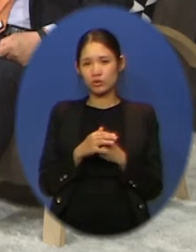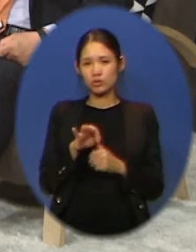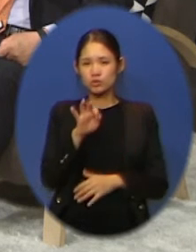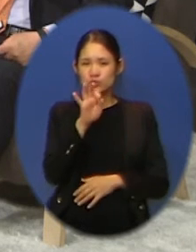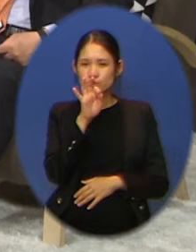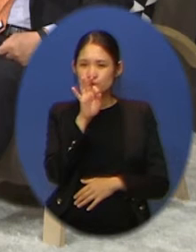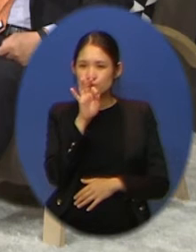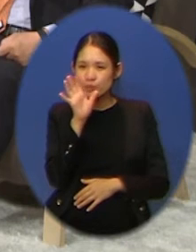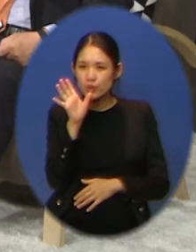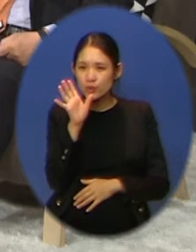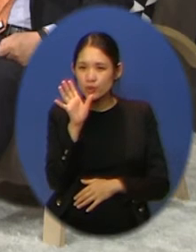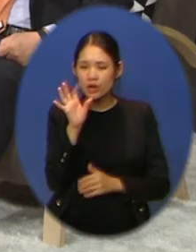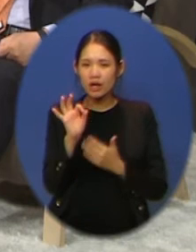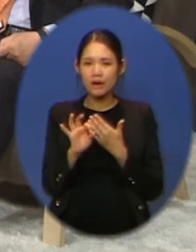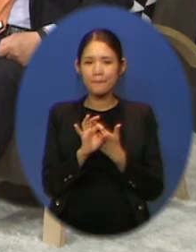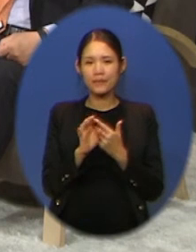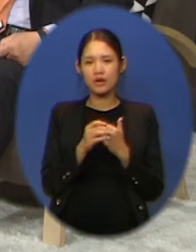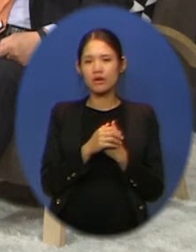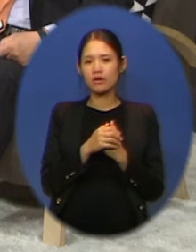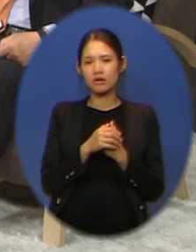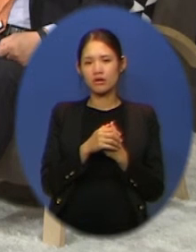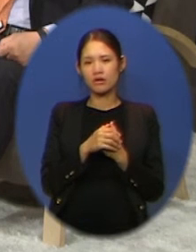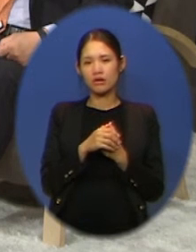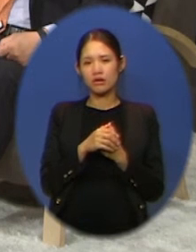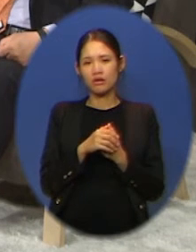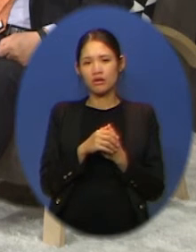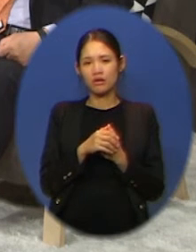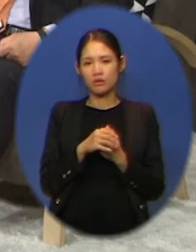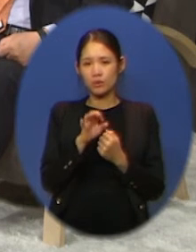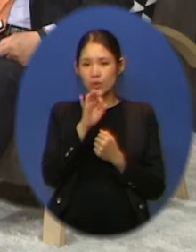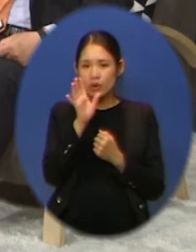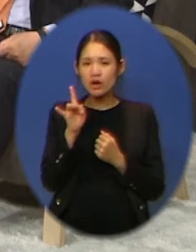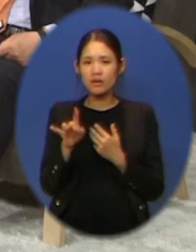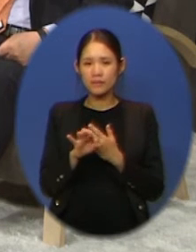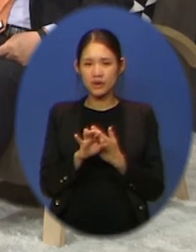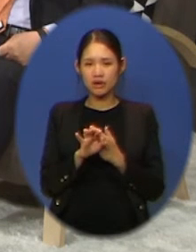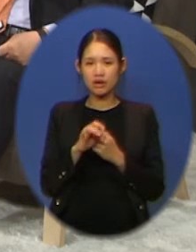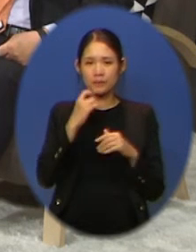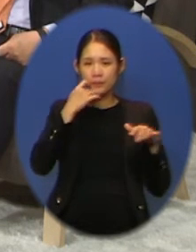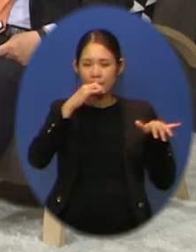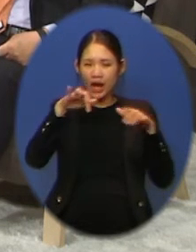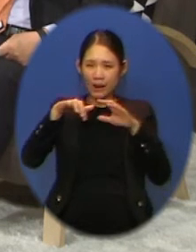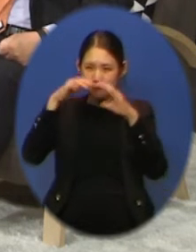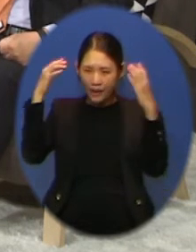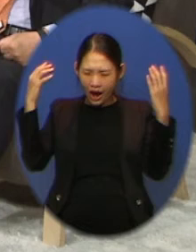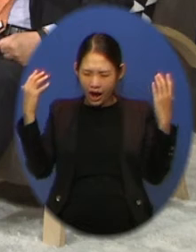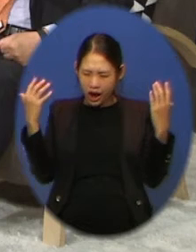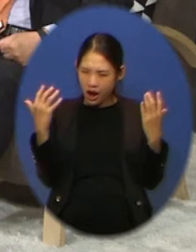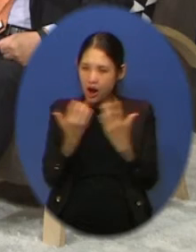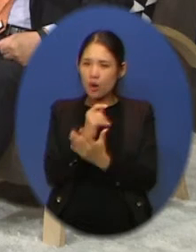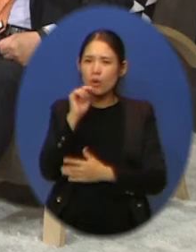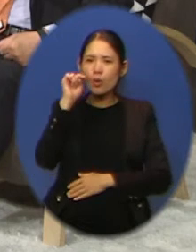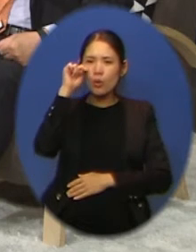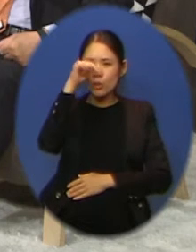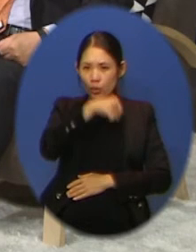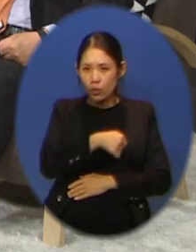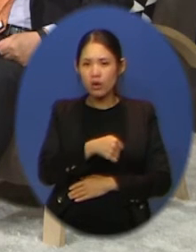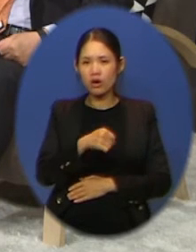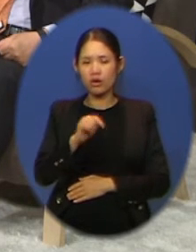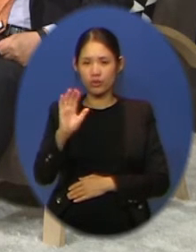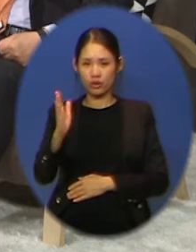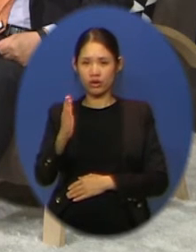뭐 구멍이 나고 이러도 야담 그럼 바다가 몽땅 폴류되는 거 아닙니까?